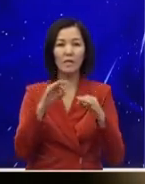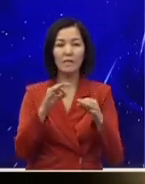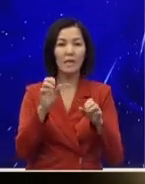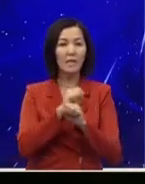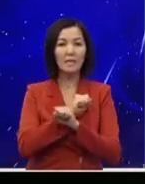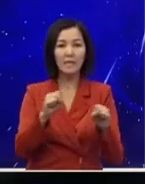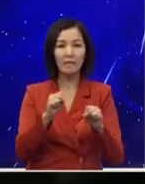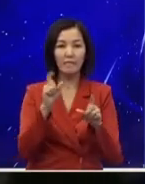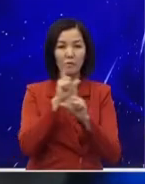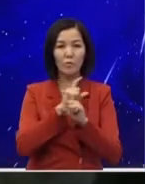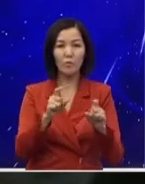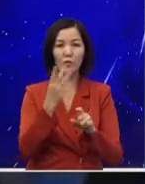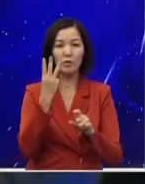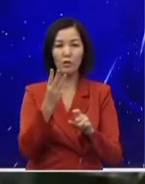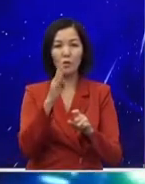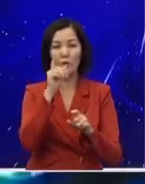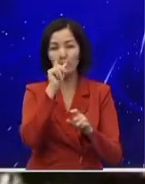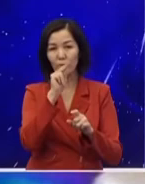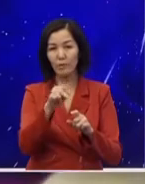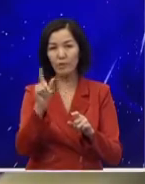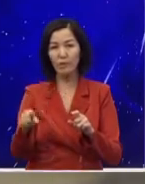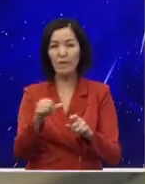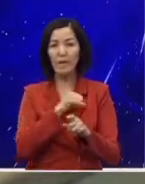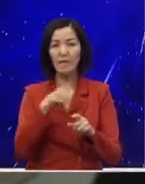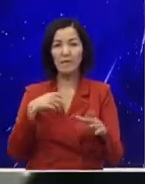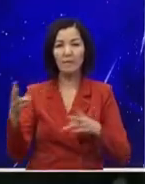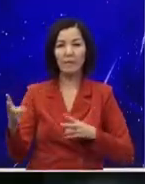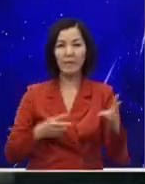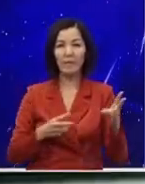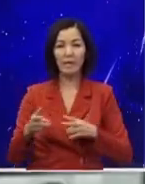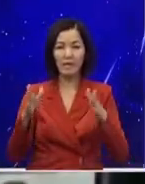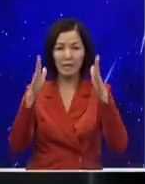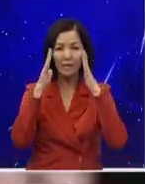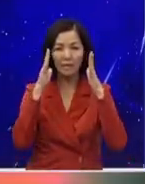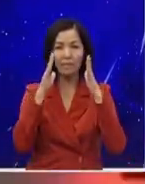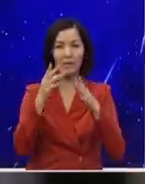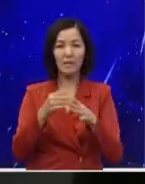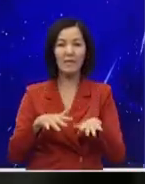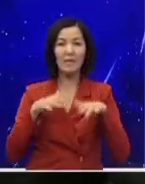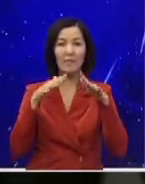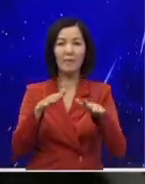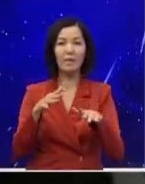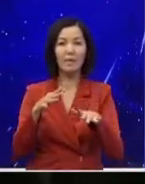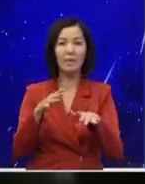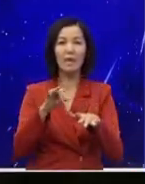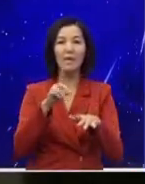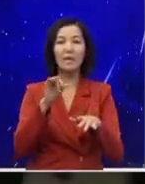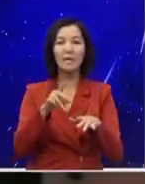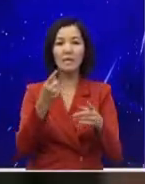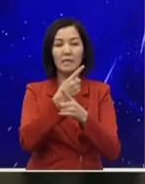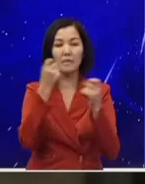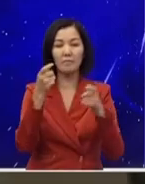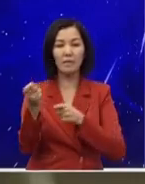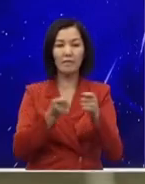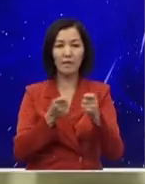что силовики задержали 4 подозреваемых. Сам теракт в Вене совершен исламистами. Один из нападавших – сторонник ИГИЛ, сообщили